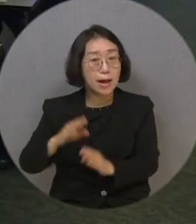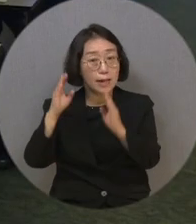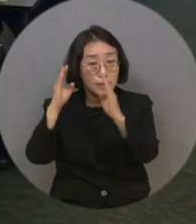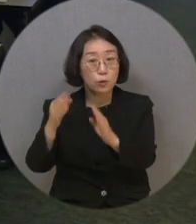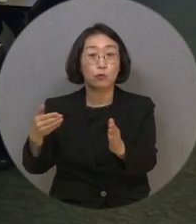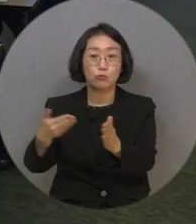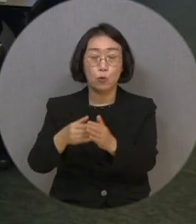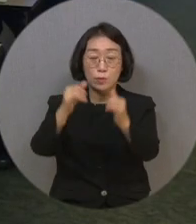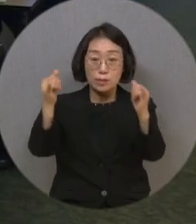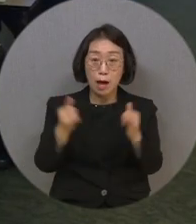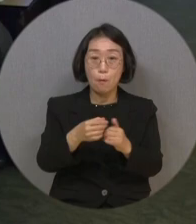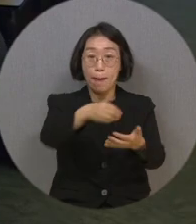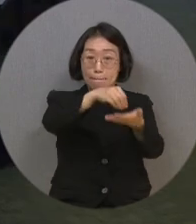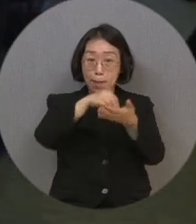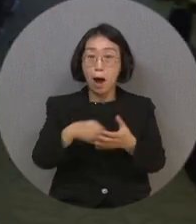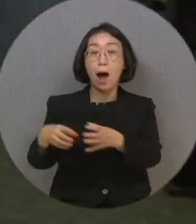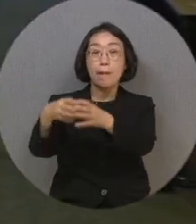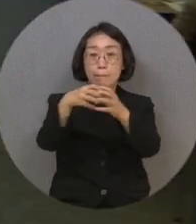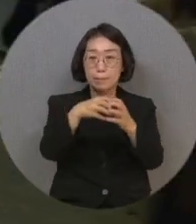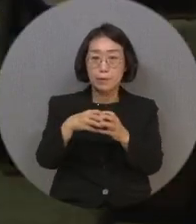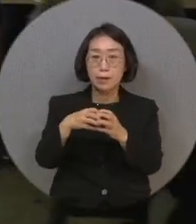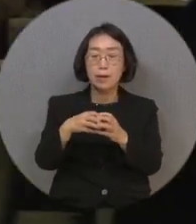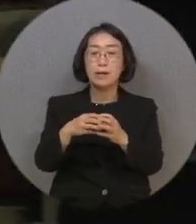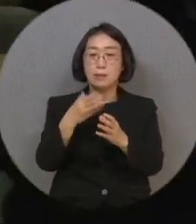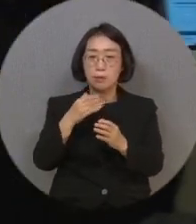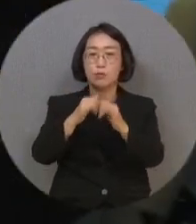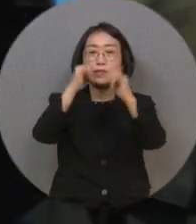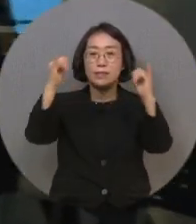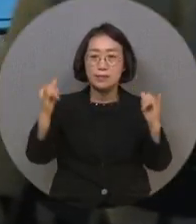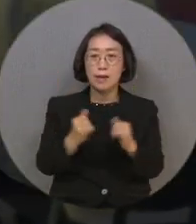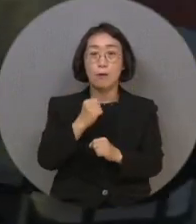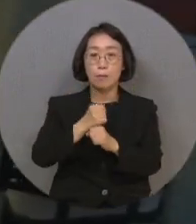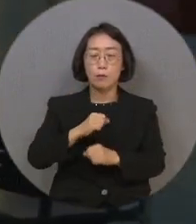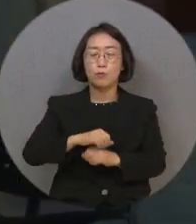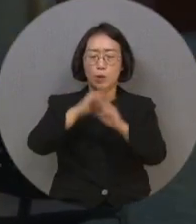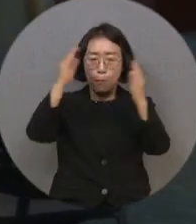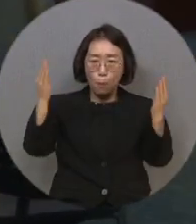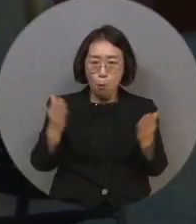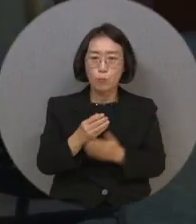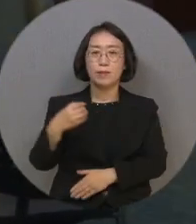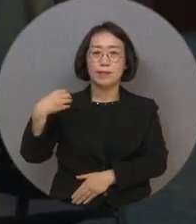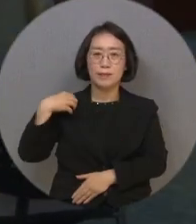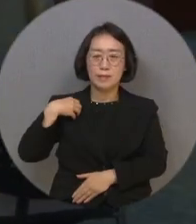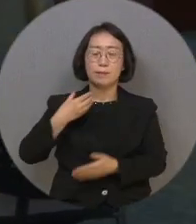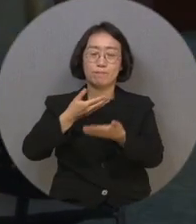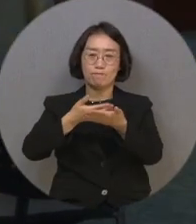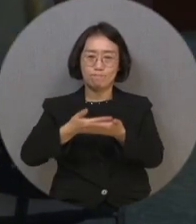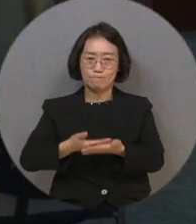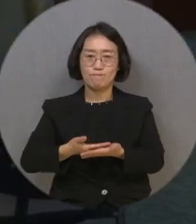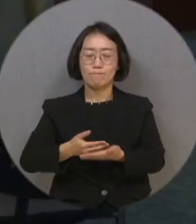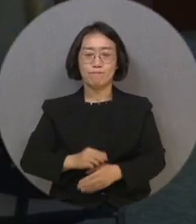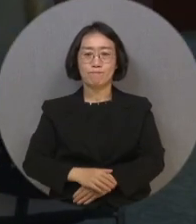사회의 일원으로 어우러져 살아갈 수 있는 사회를 만드는 것은 우리 모두의 역할입니다.